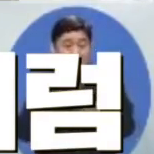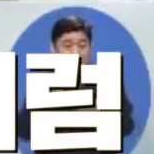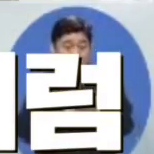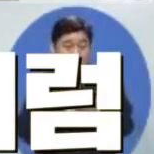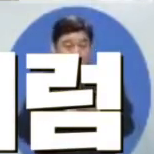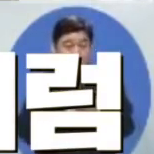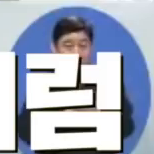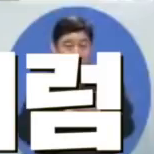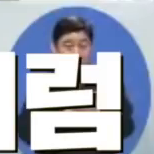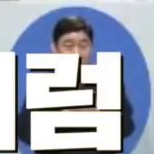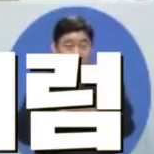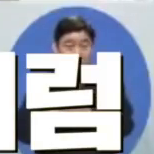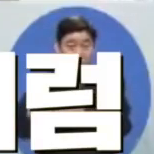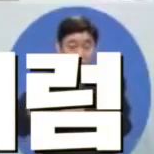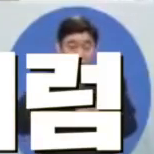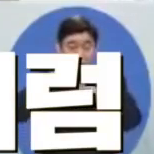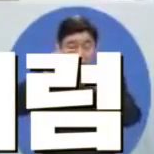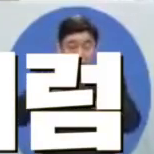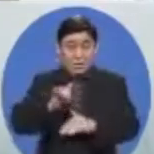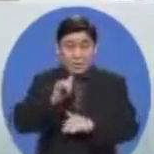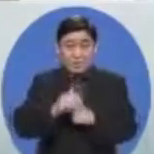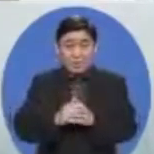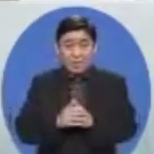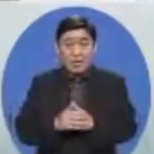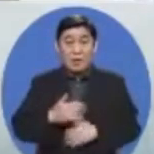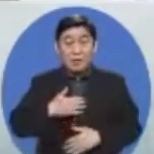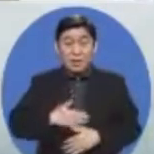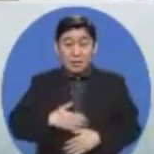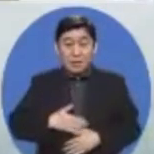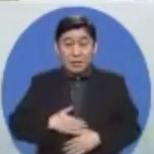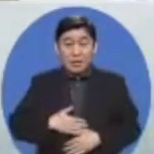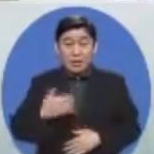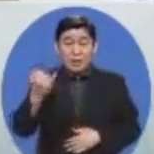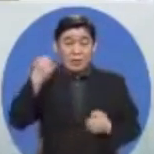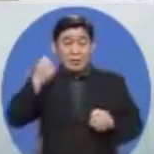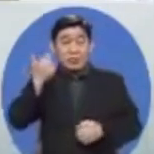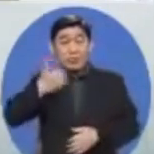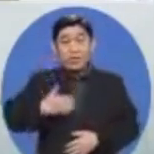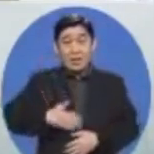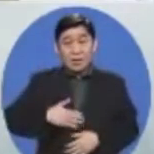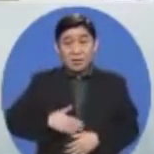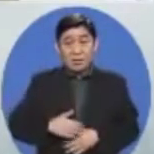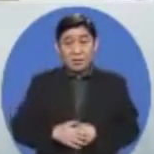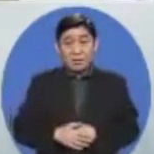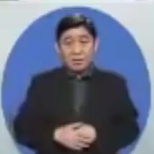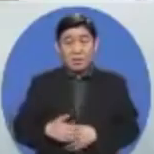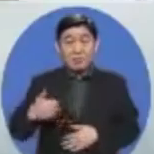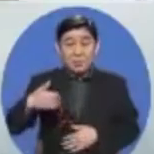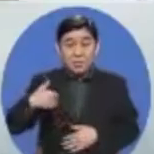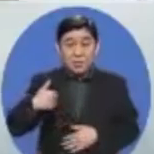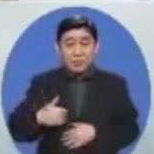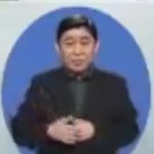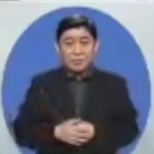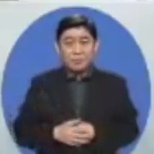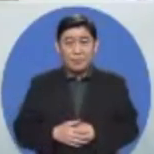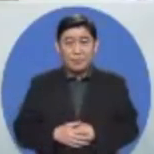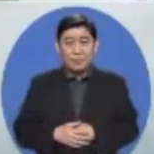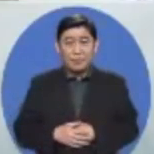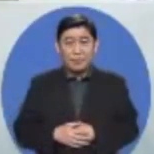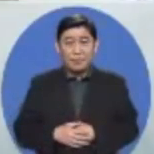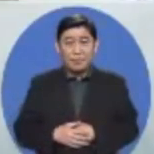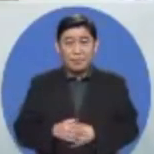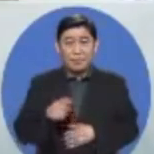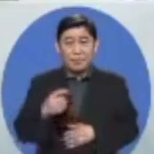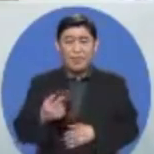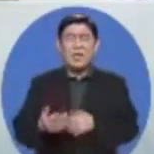했어요. 이런 내용이 있습니다. 아시죠? 여배우 누구신지 아시죠? 모릅니까? 만난 적 없습니까? 그런